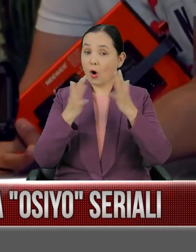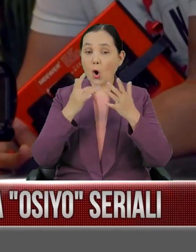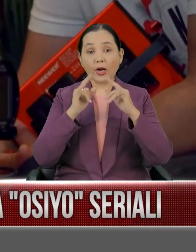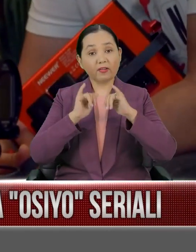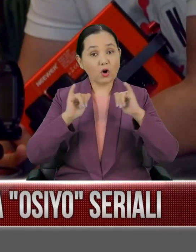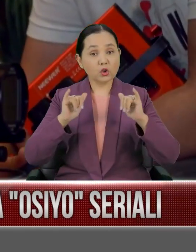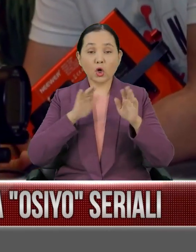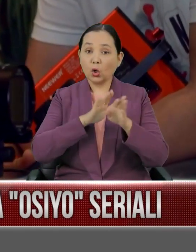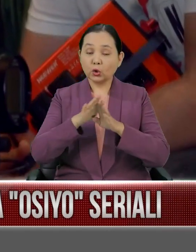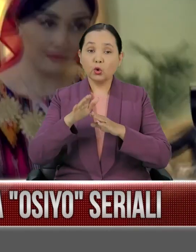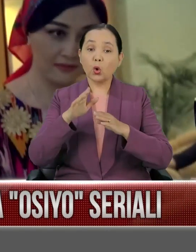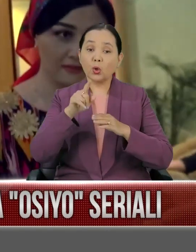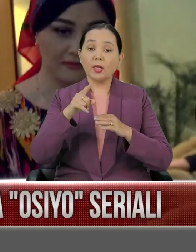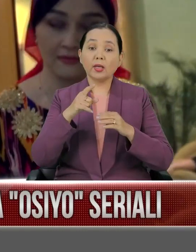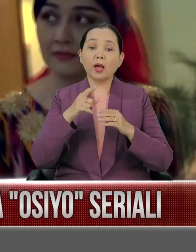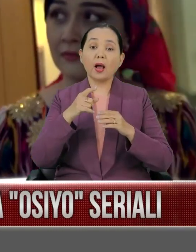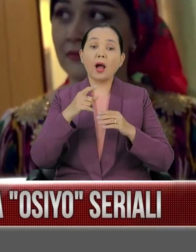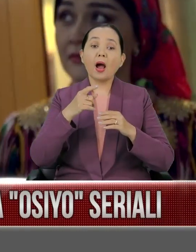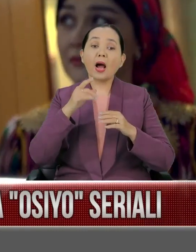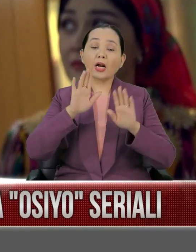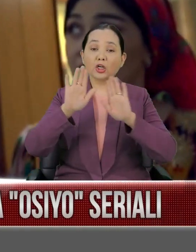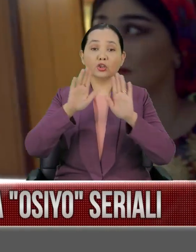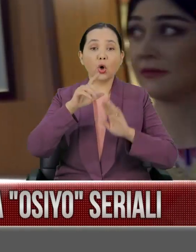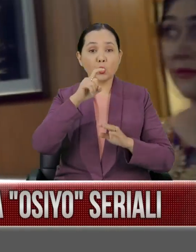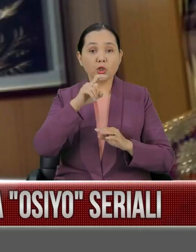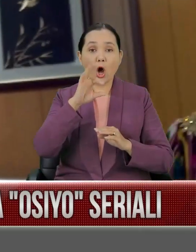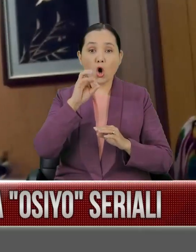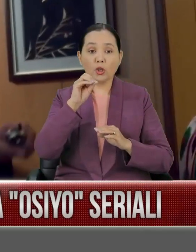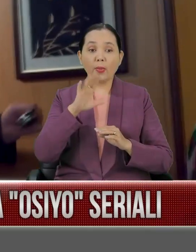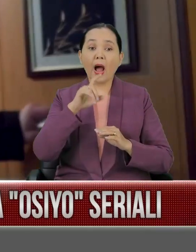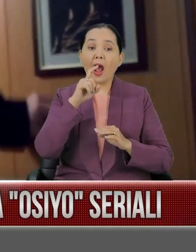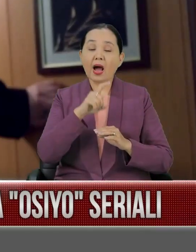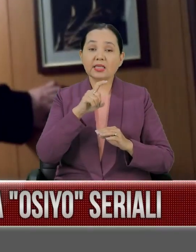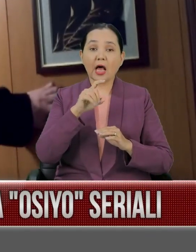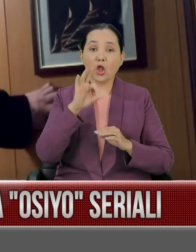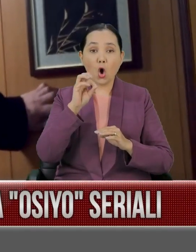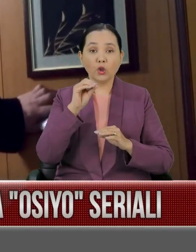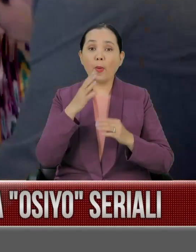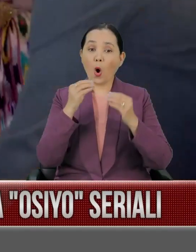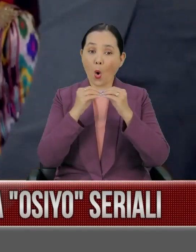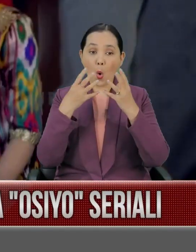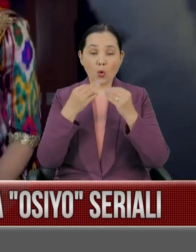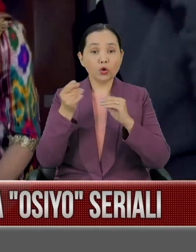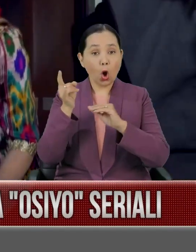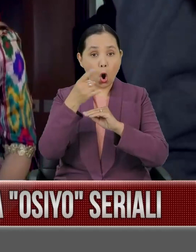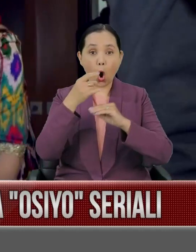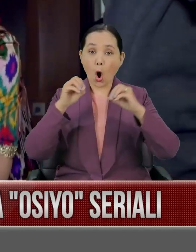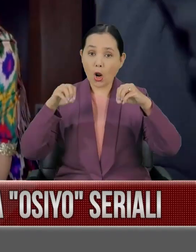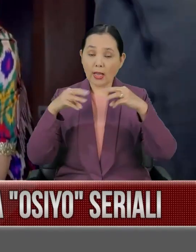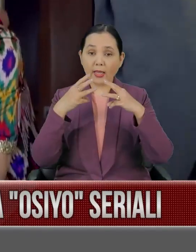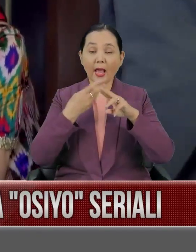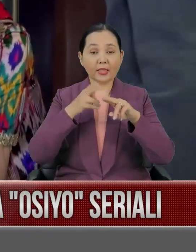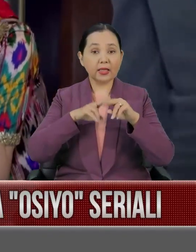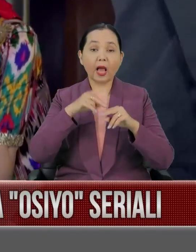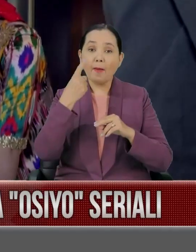Voqealar rivojini to'liq ochishni xohlamagan rejissyor Husan Otaboyevning akasi Hasan Otaboyevga 10 kun ichida olingan 60 ta epizod